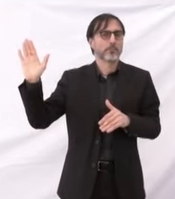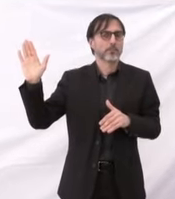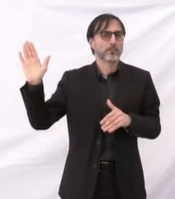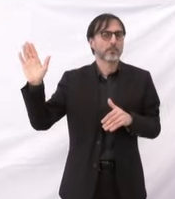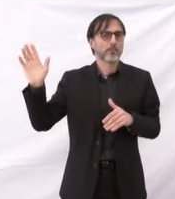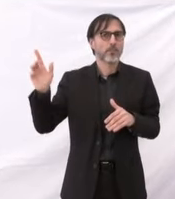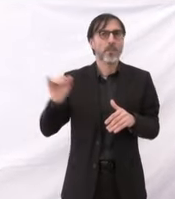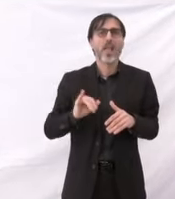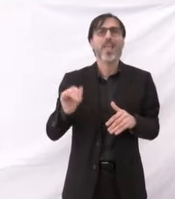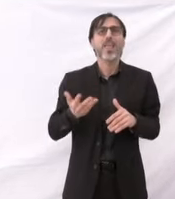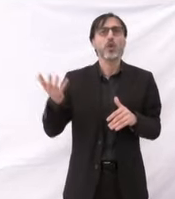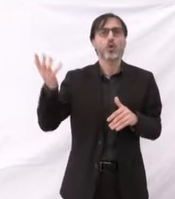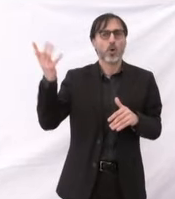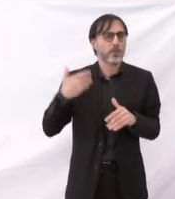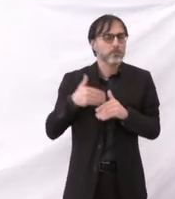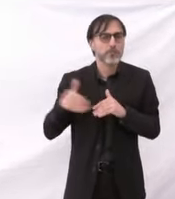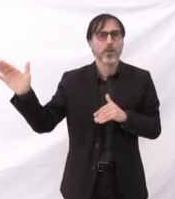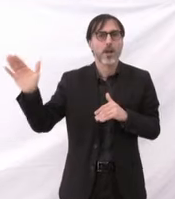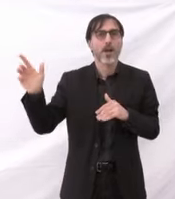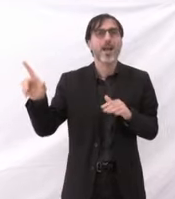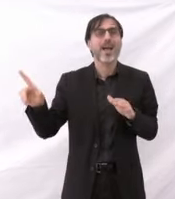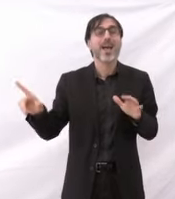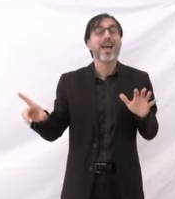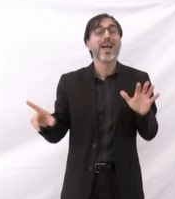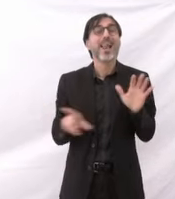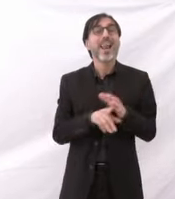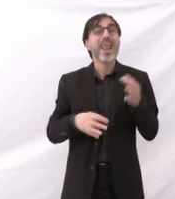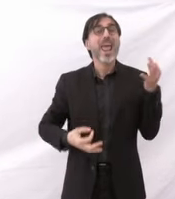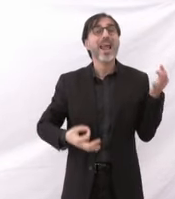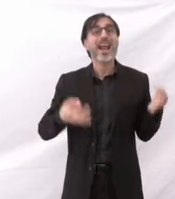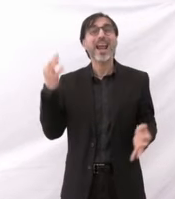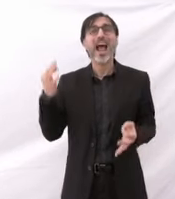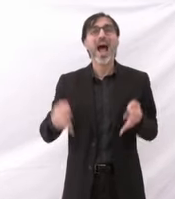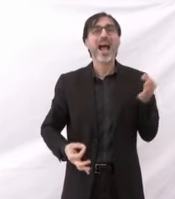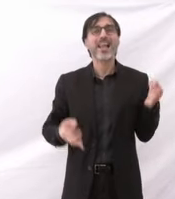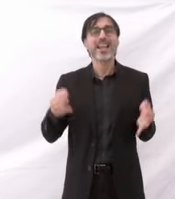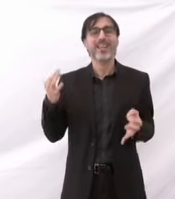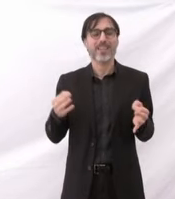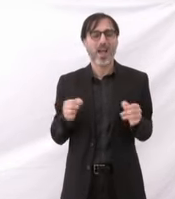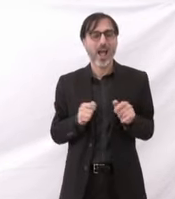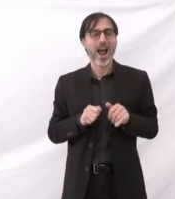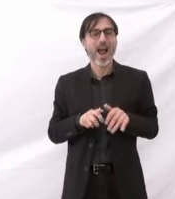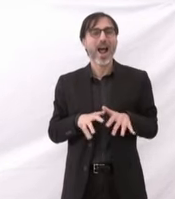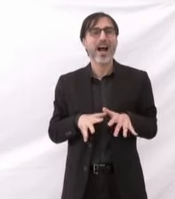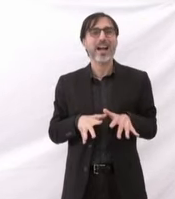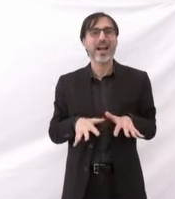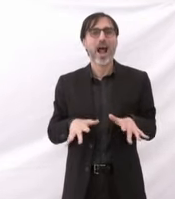liberarci dagli idoli. La legalità mette radici